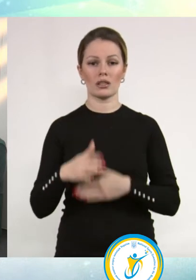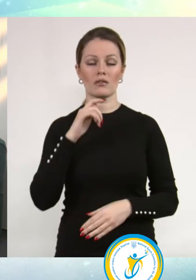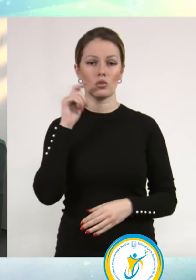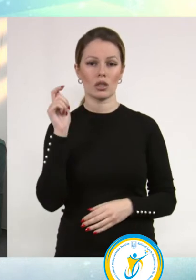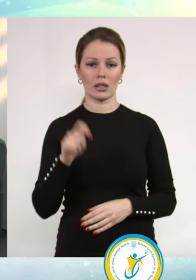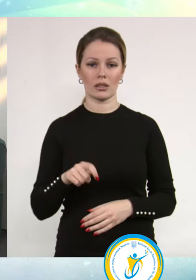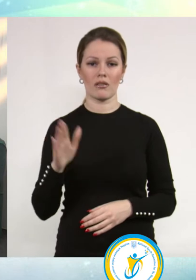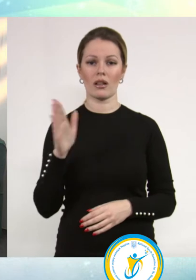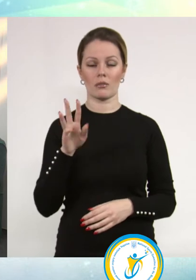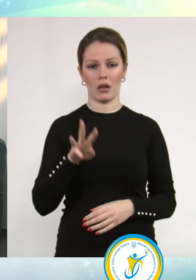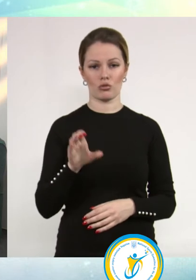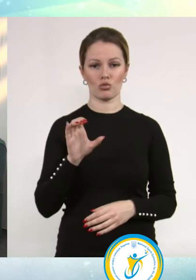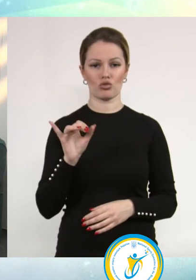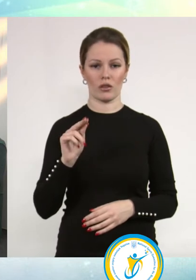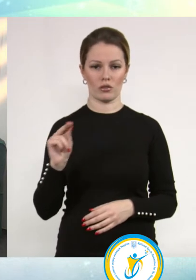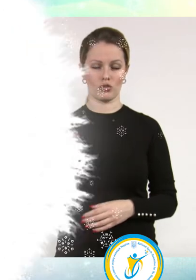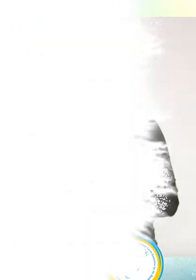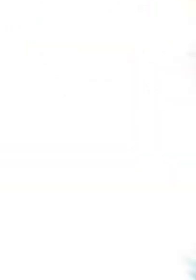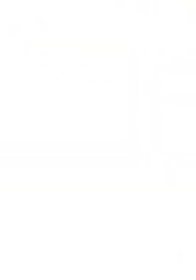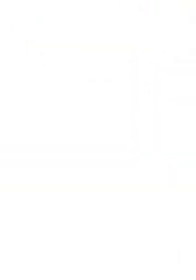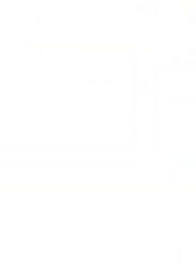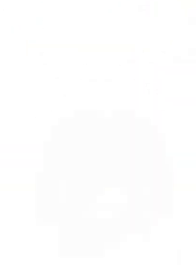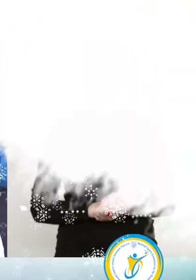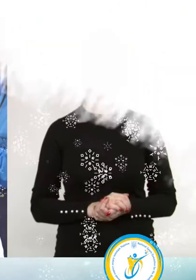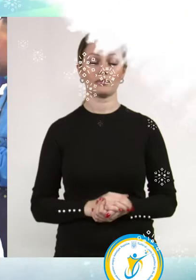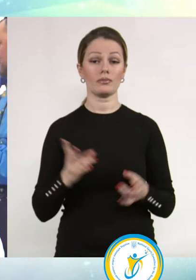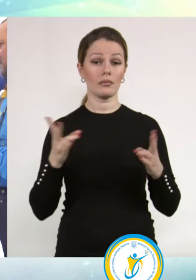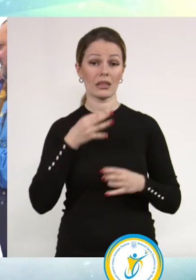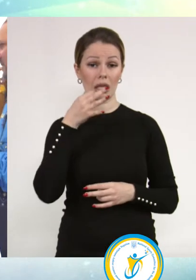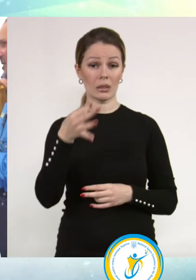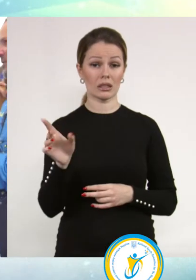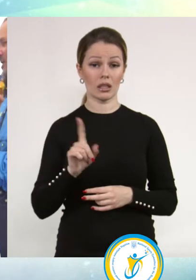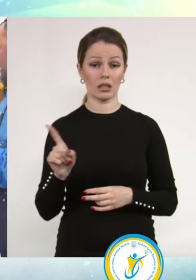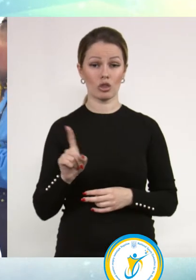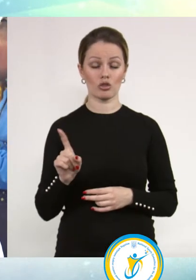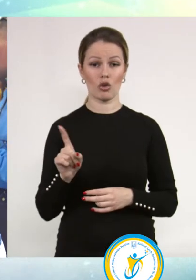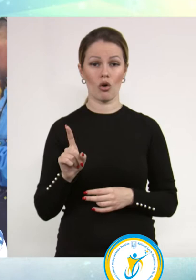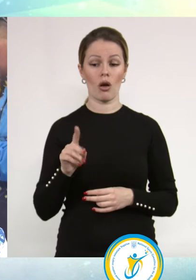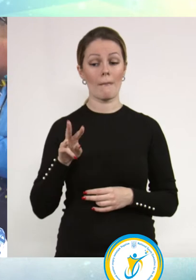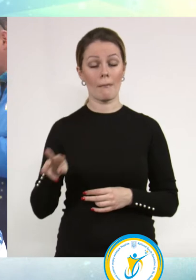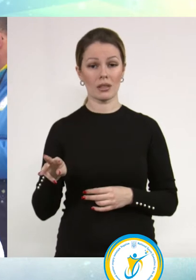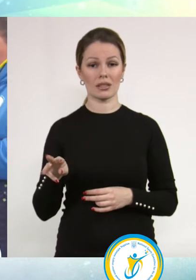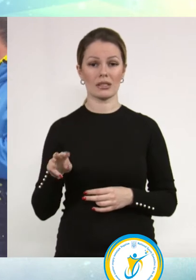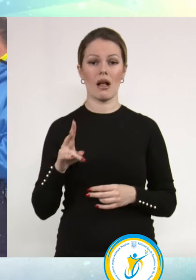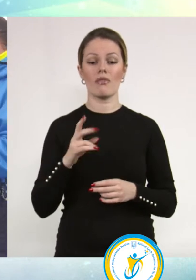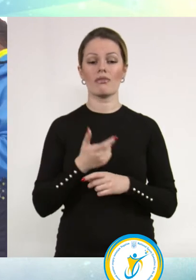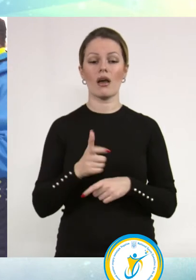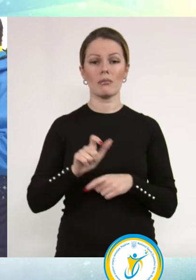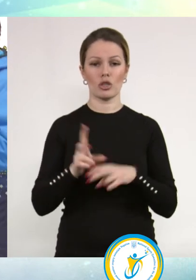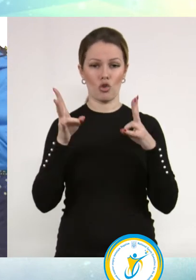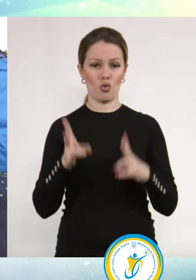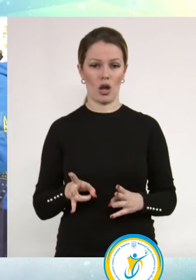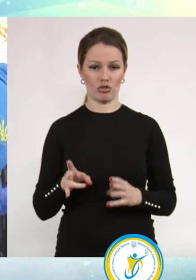комітету спорту інвалідів України Валерій Михайлович Ручка. Треба сказати, що Макс найбільше ураження